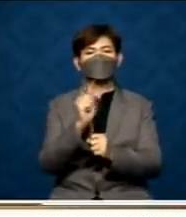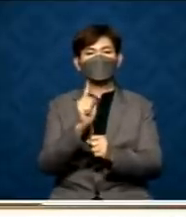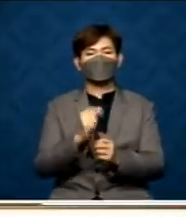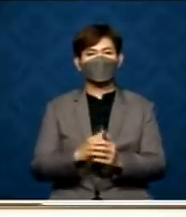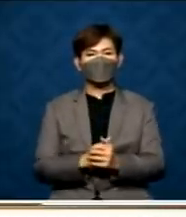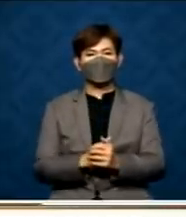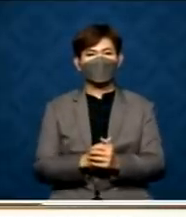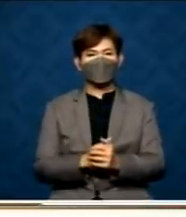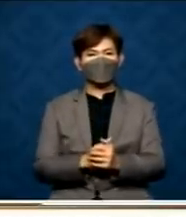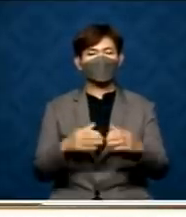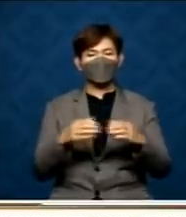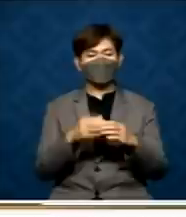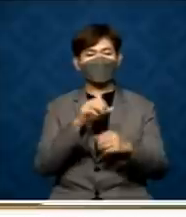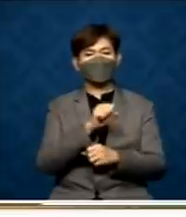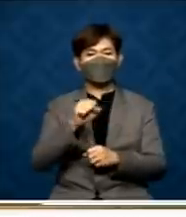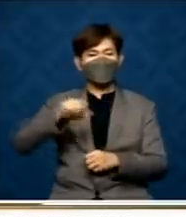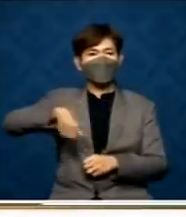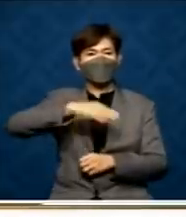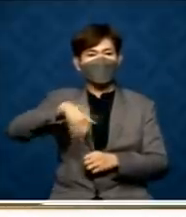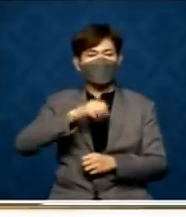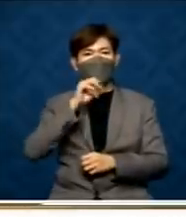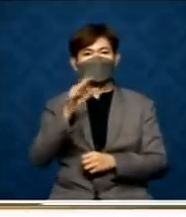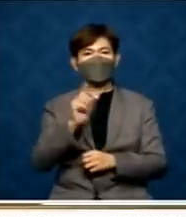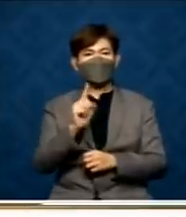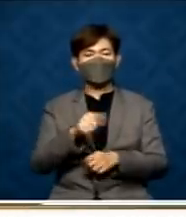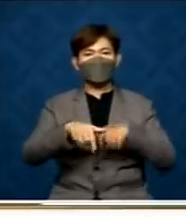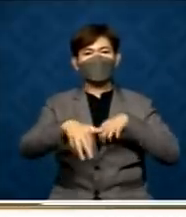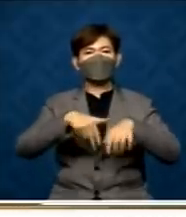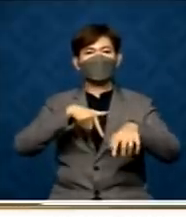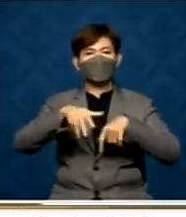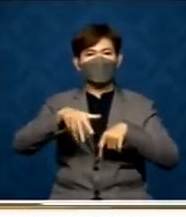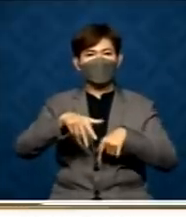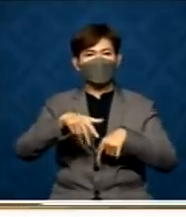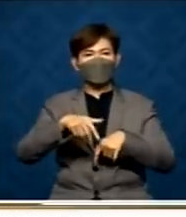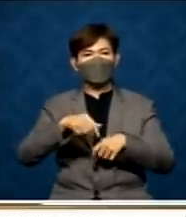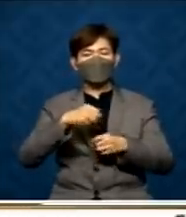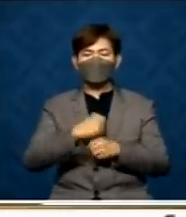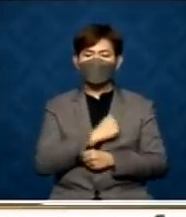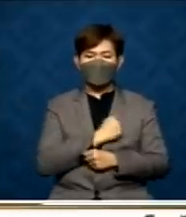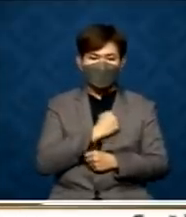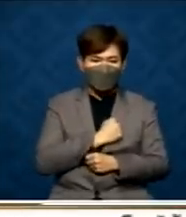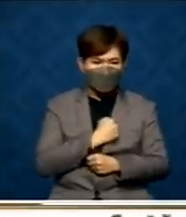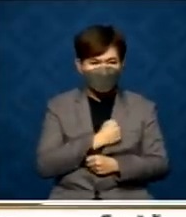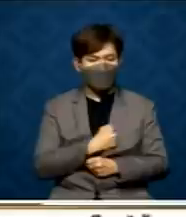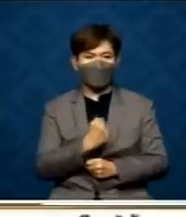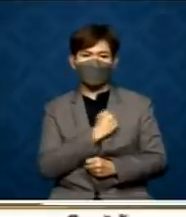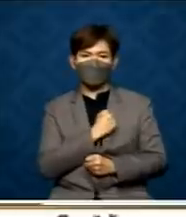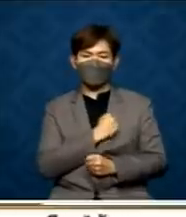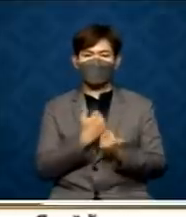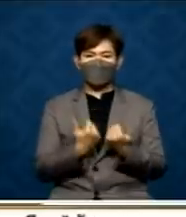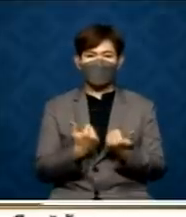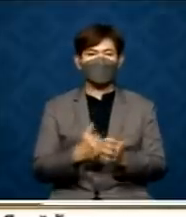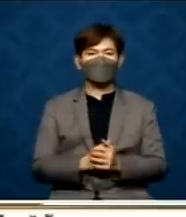เพื่อนสมาชิกทั้งหมดนี่เขาก็บอกประชาชนจมอยู่ในกองทุกข์ในช่วงเวลานี้